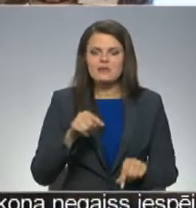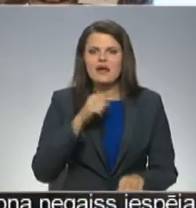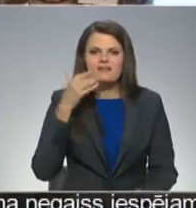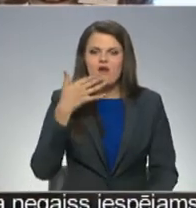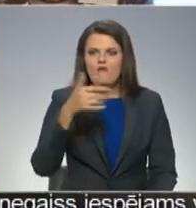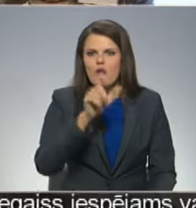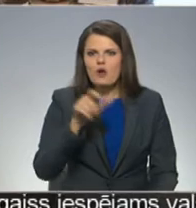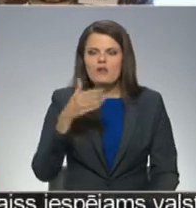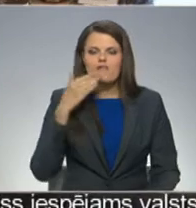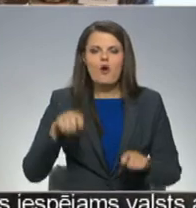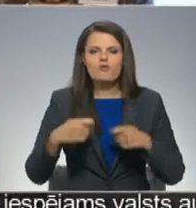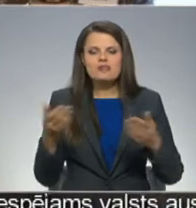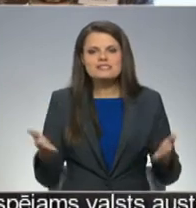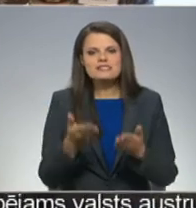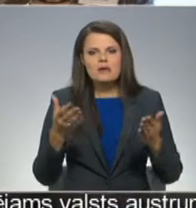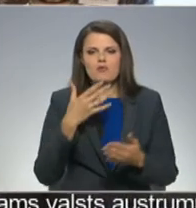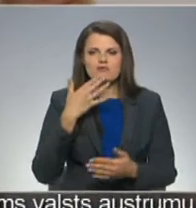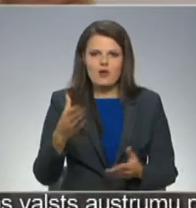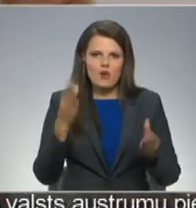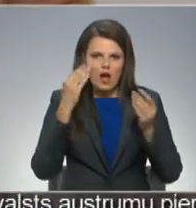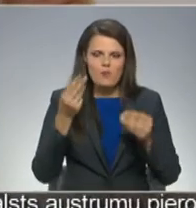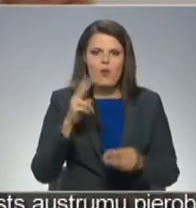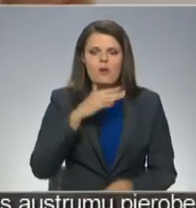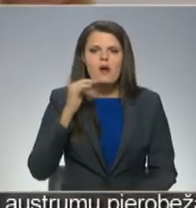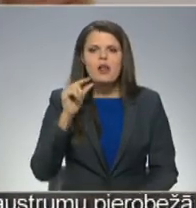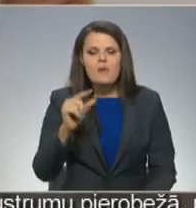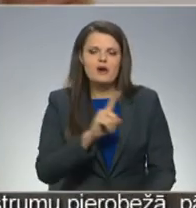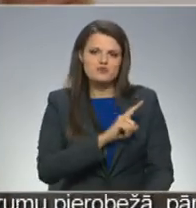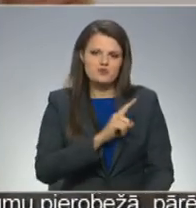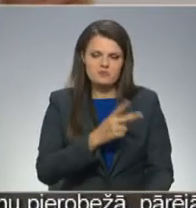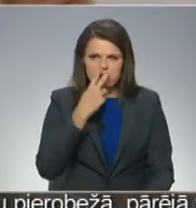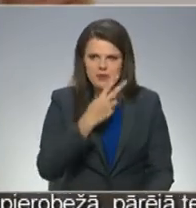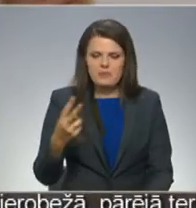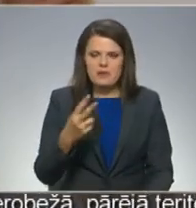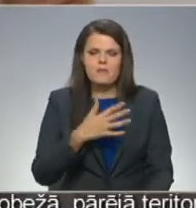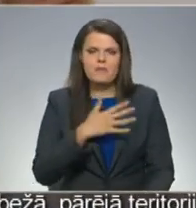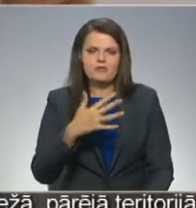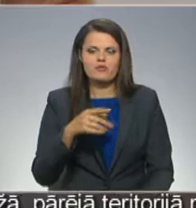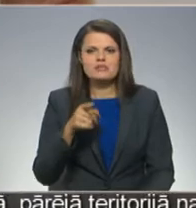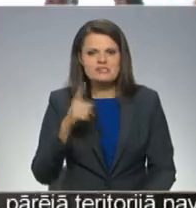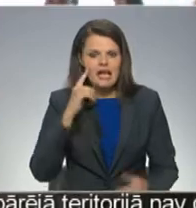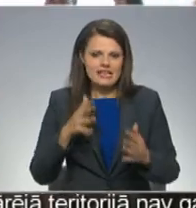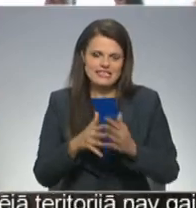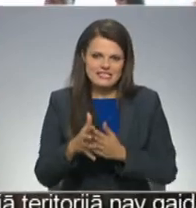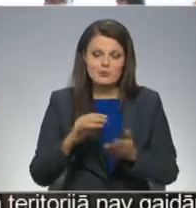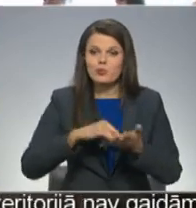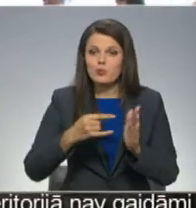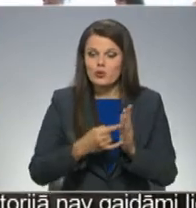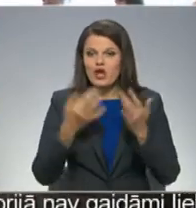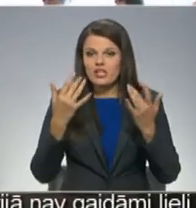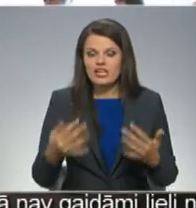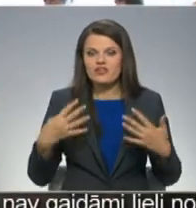dots pietiekami liels stimuls valodas apgūšanai un pārāk maza uzmanība tiek pievērsta patriotismam un tā izpratnē. Projekta